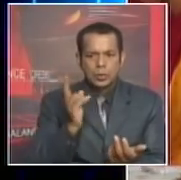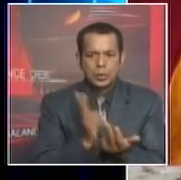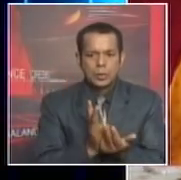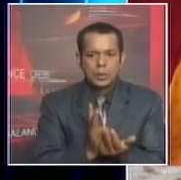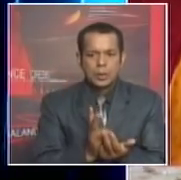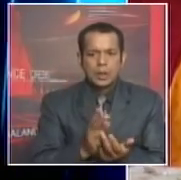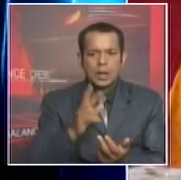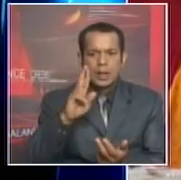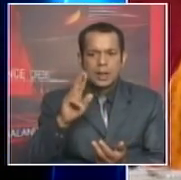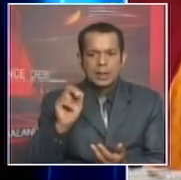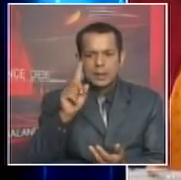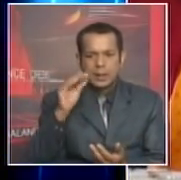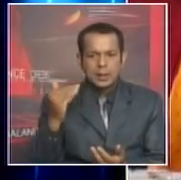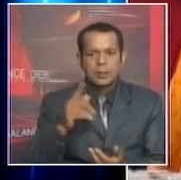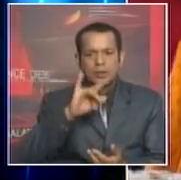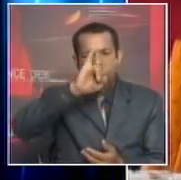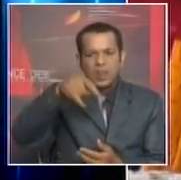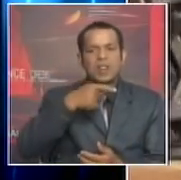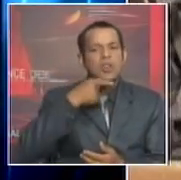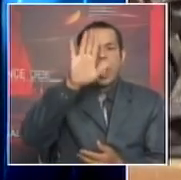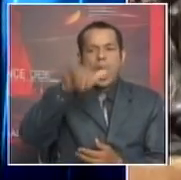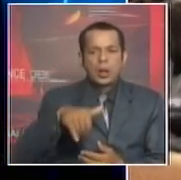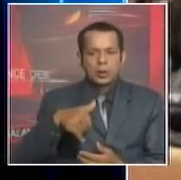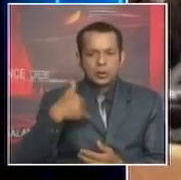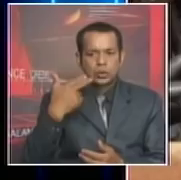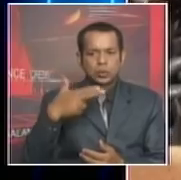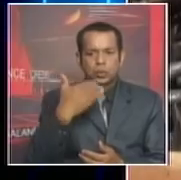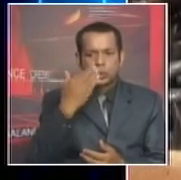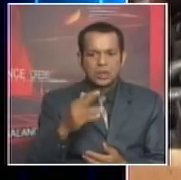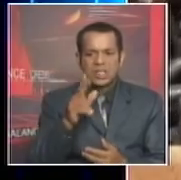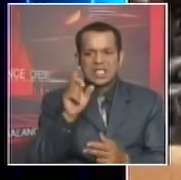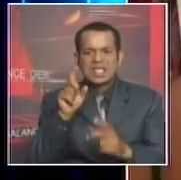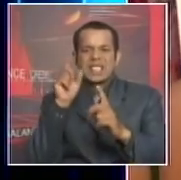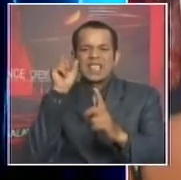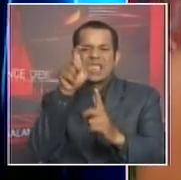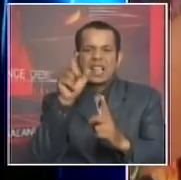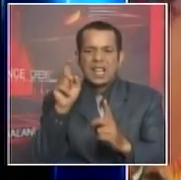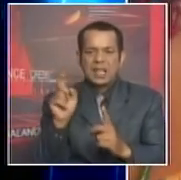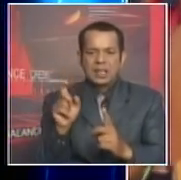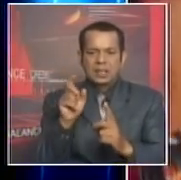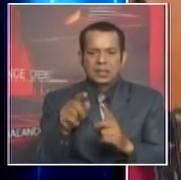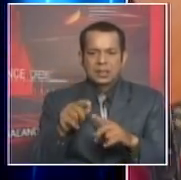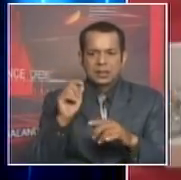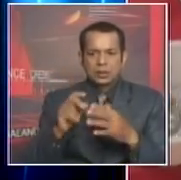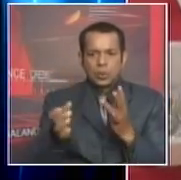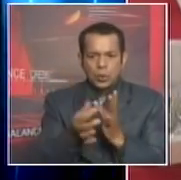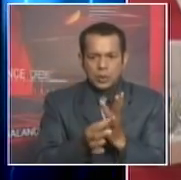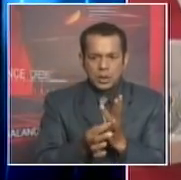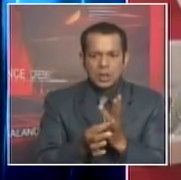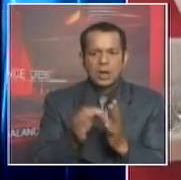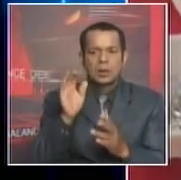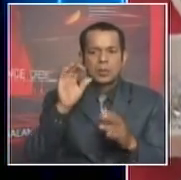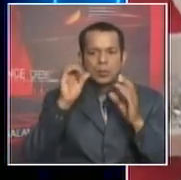पर्वमा राक्षस फेरि फर्किन आओस् भने घरको चौकोटमा फलामको किला ठोक्ने, फलामको औँठी लगाउने परम्परा